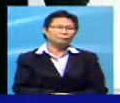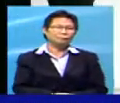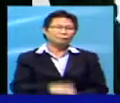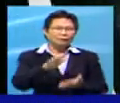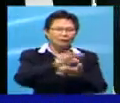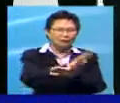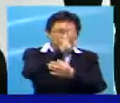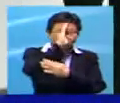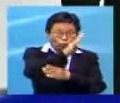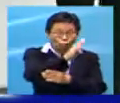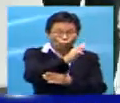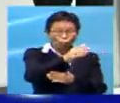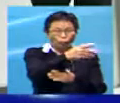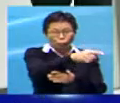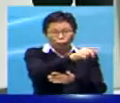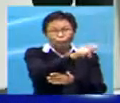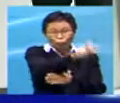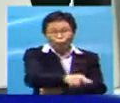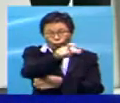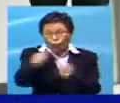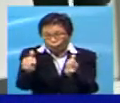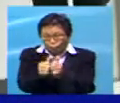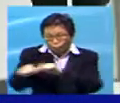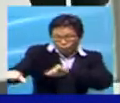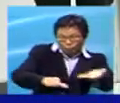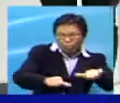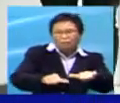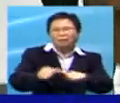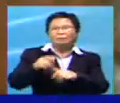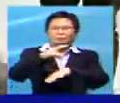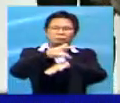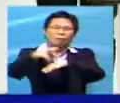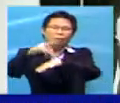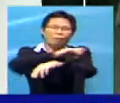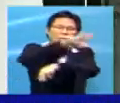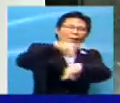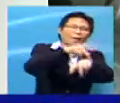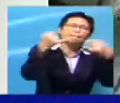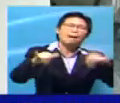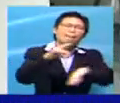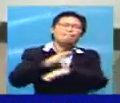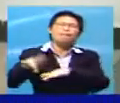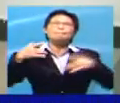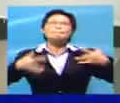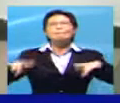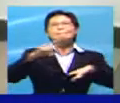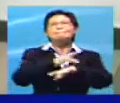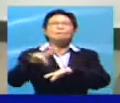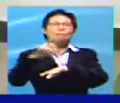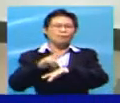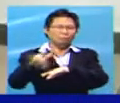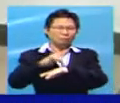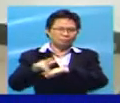kertas pertuduhan, mereka didakwa bersubahat dengan aktiviti berbogel di padang permainan di selesa Hill